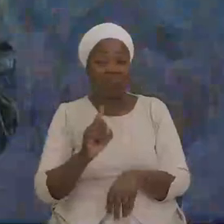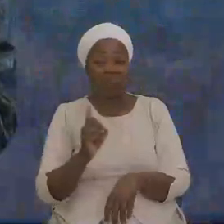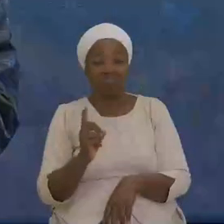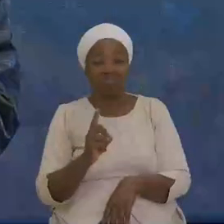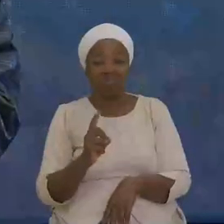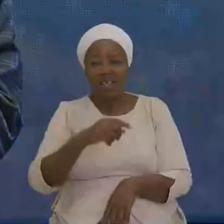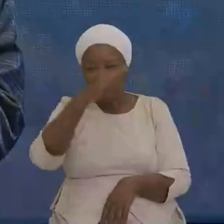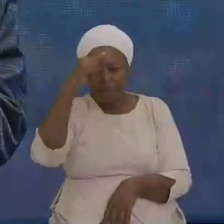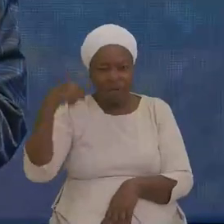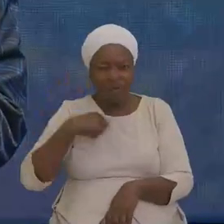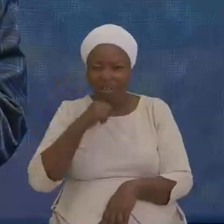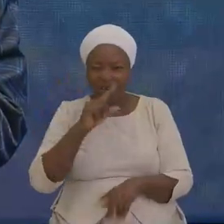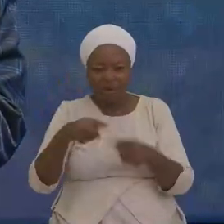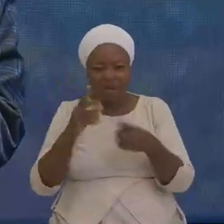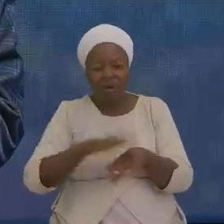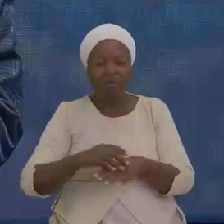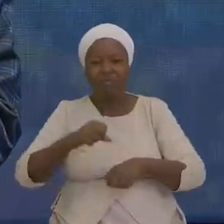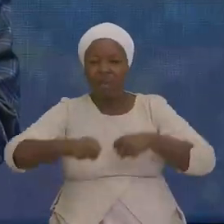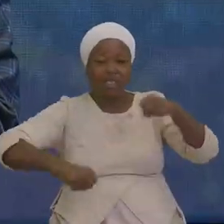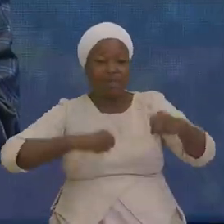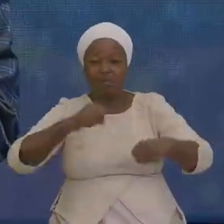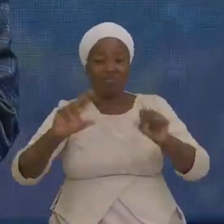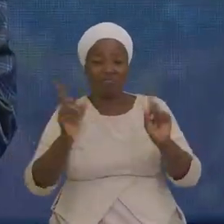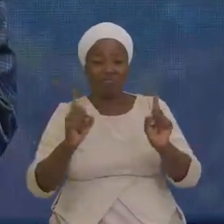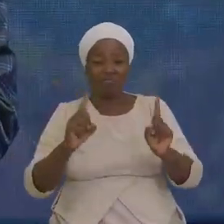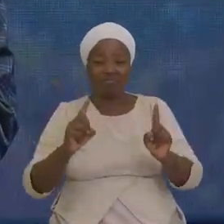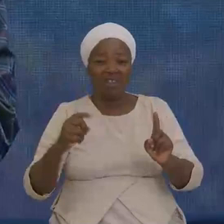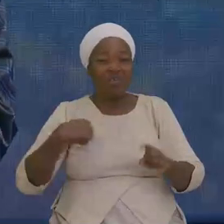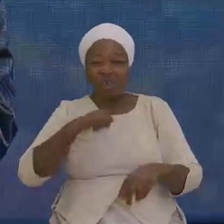temps. Parce que nous ne sommes pas à vélo.